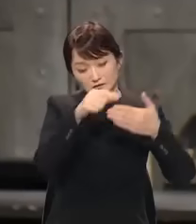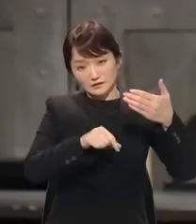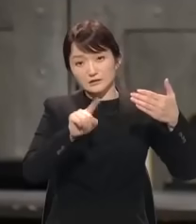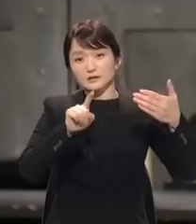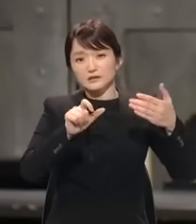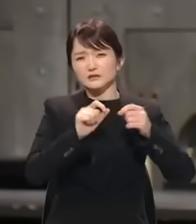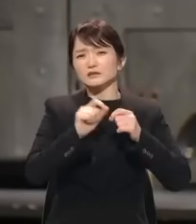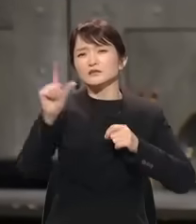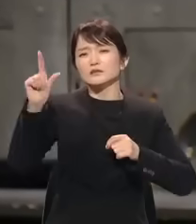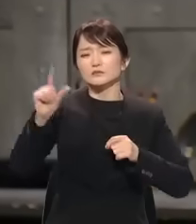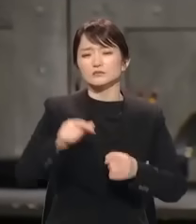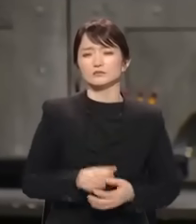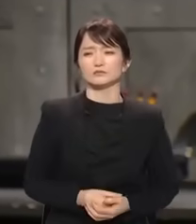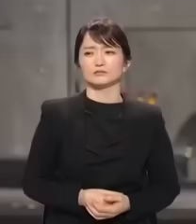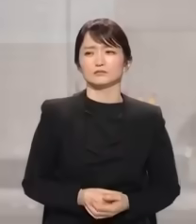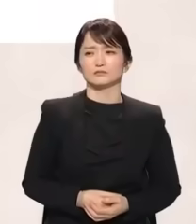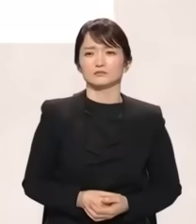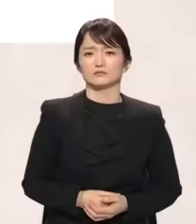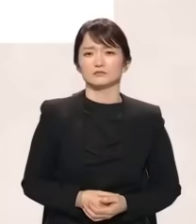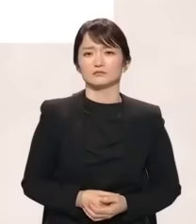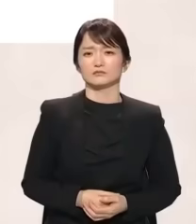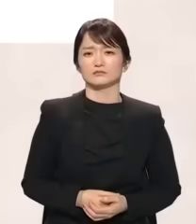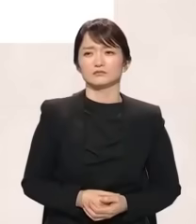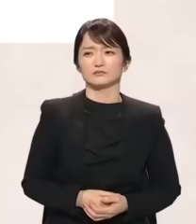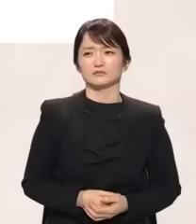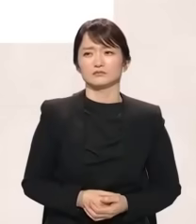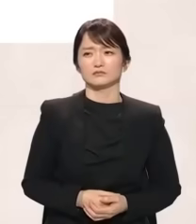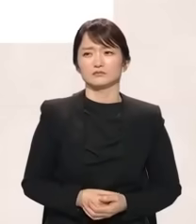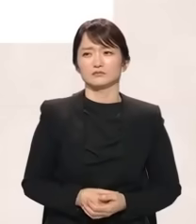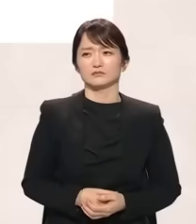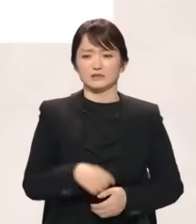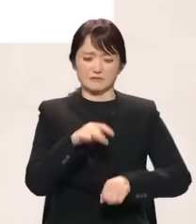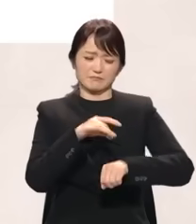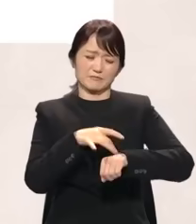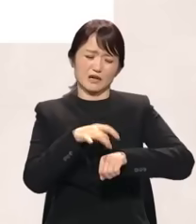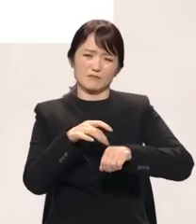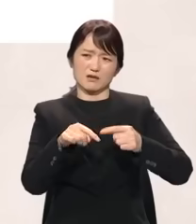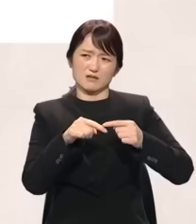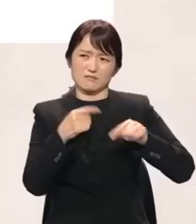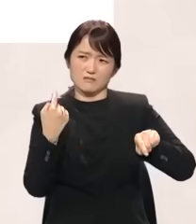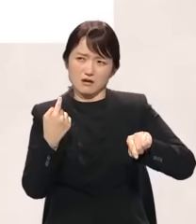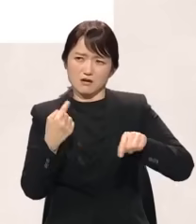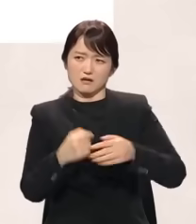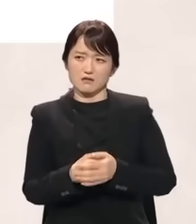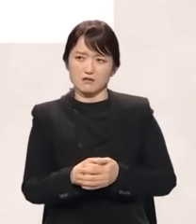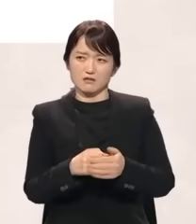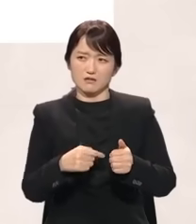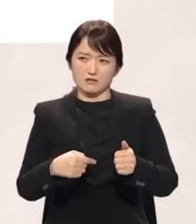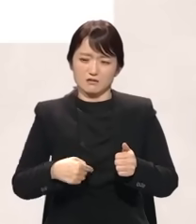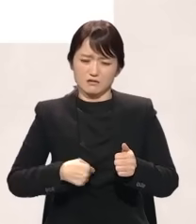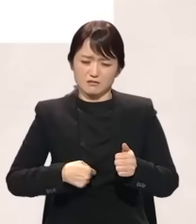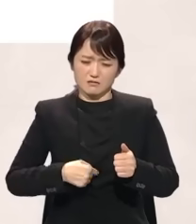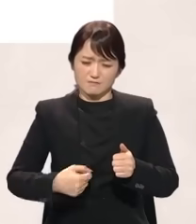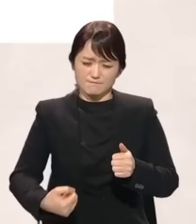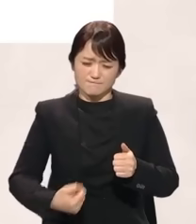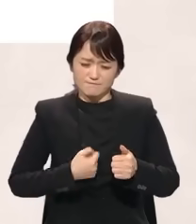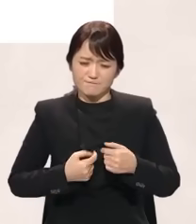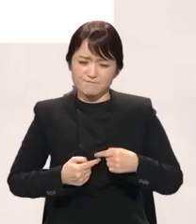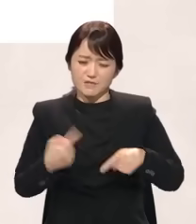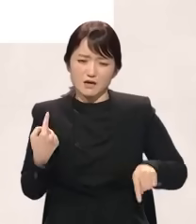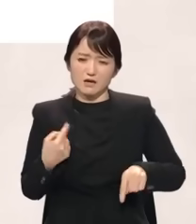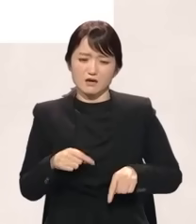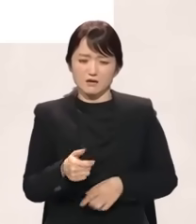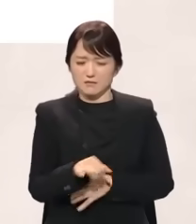주된 내용 중에 하나가 우리 지금 얘기를 좀 했지만 뼈라 뼈 골절 시키는 급소 파열 시킨 폭행 또 귀뚜라미 같은 거 먹 먹인